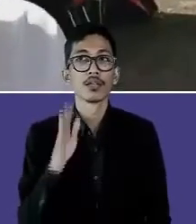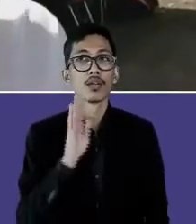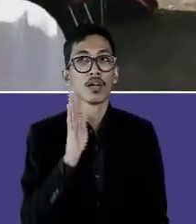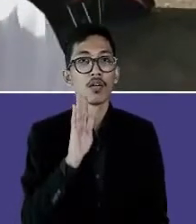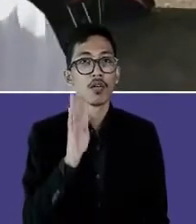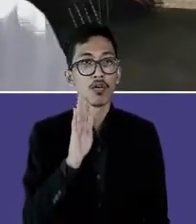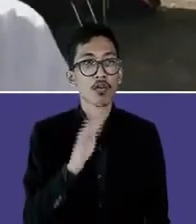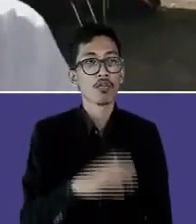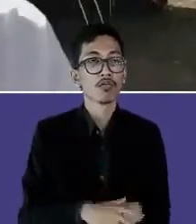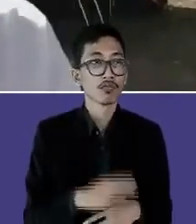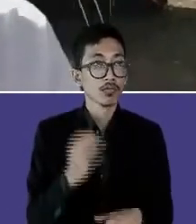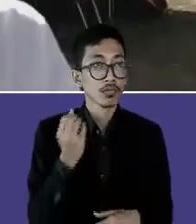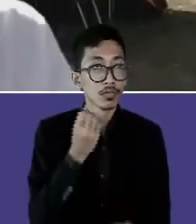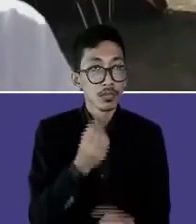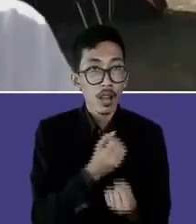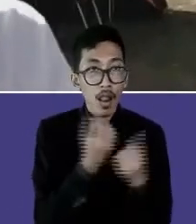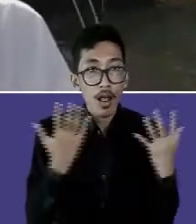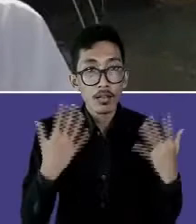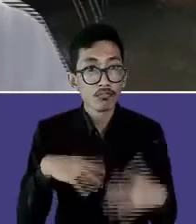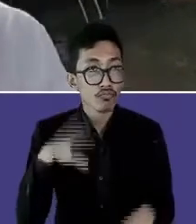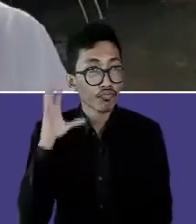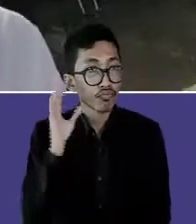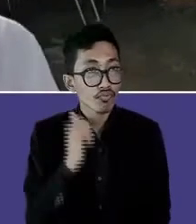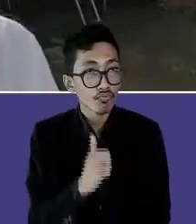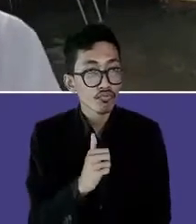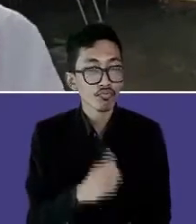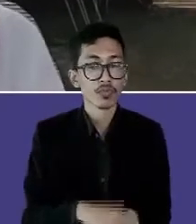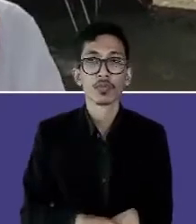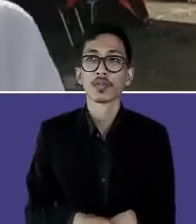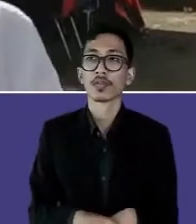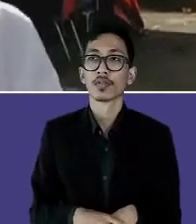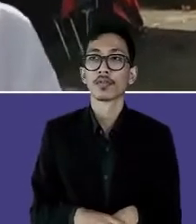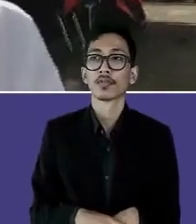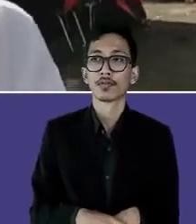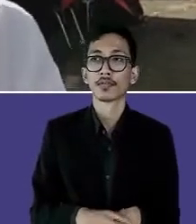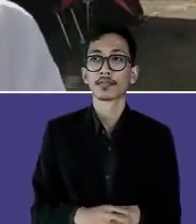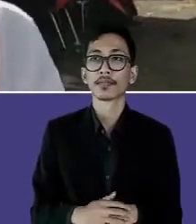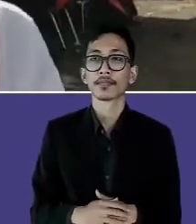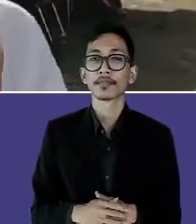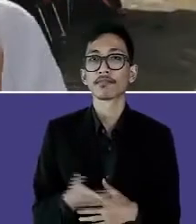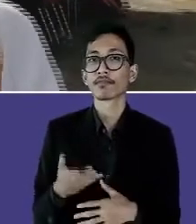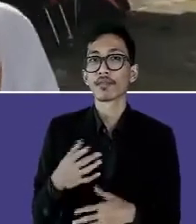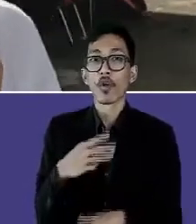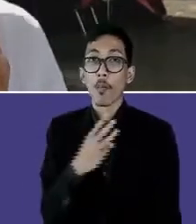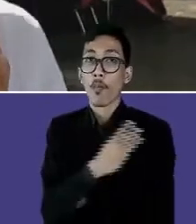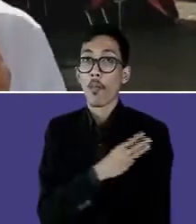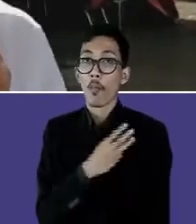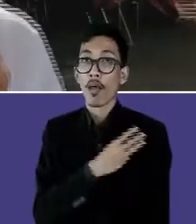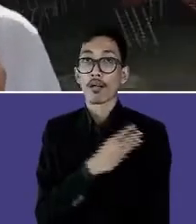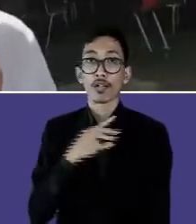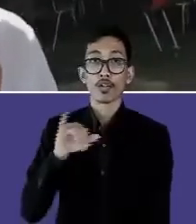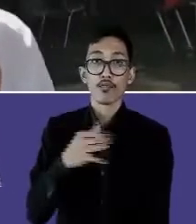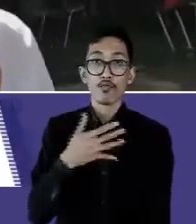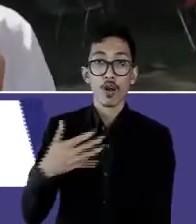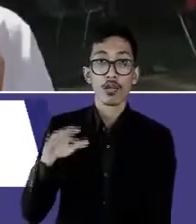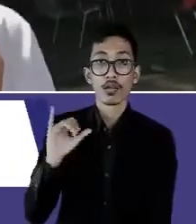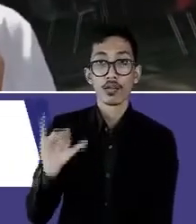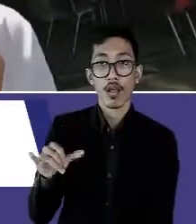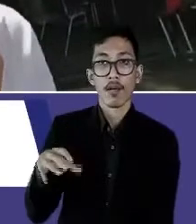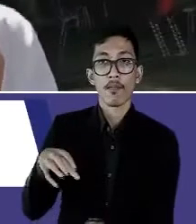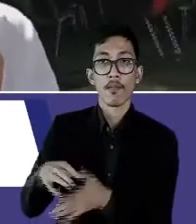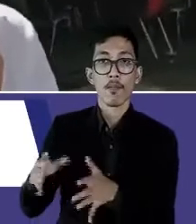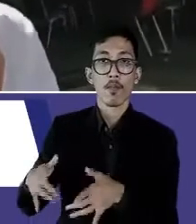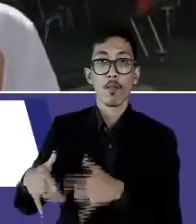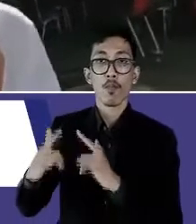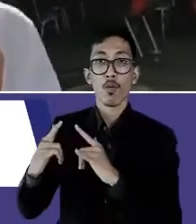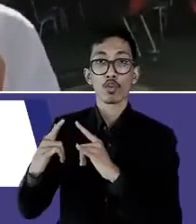suara saya jelas Pak? Bagus ya Enda. Okay. Tadi ya, bagus. Ini Anda di Kabupaten Jayapura ya, di posko ya, tepatnya